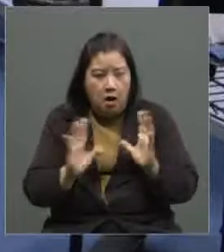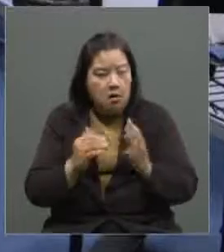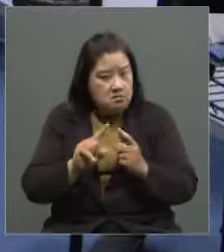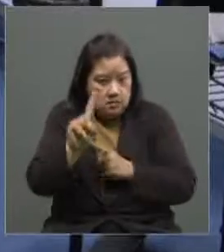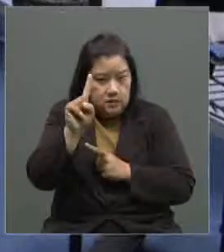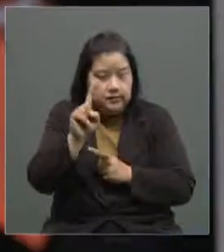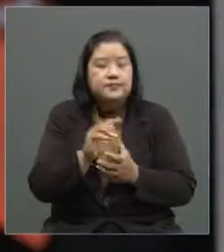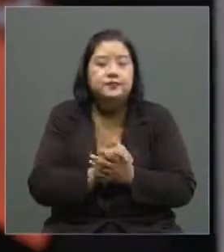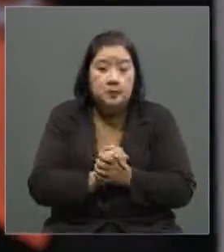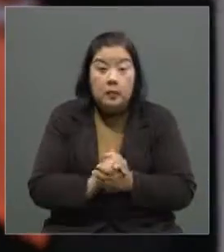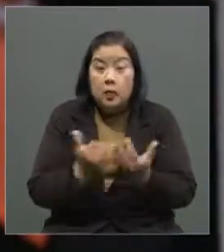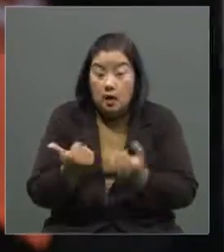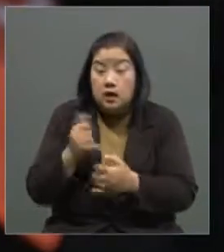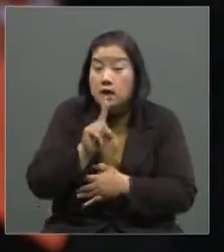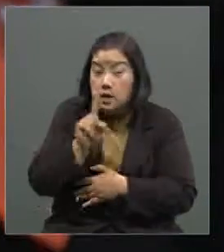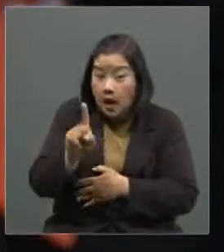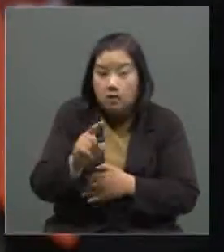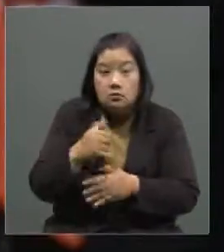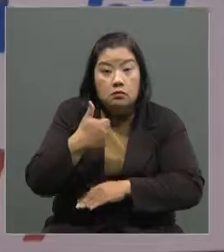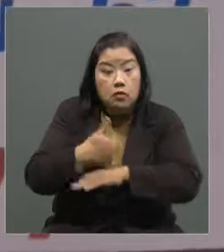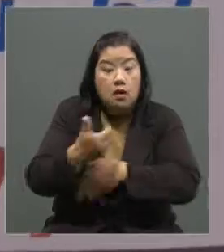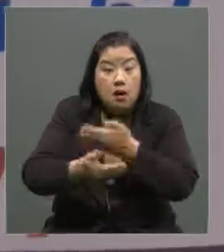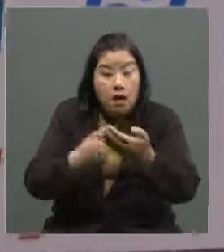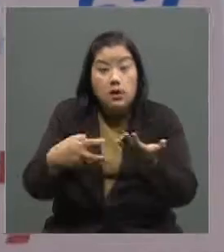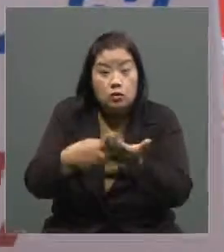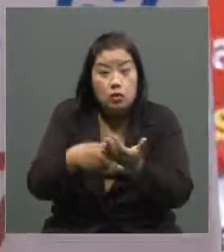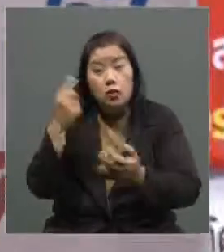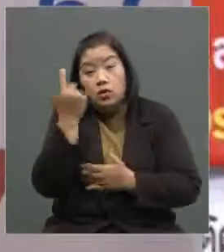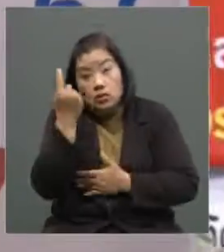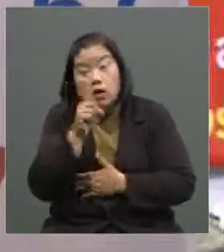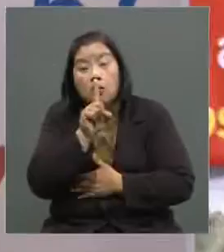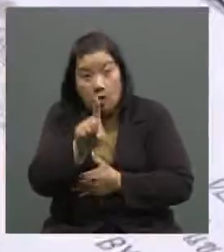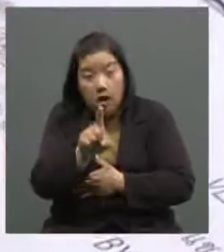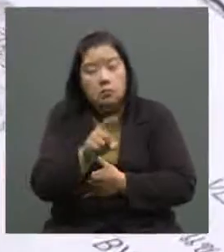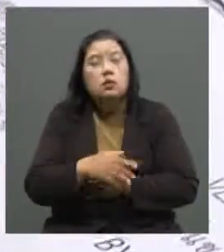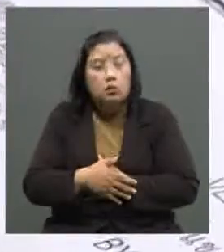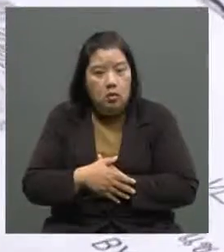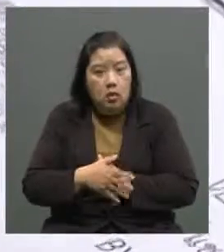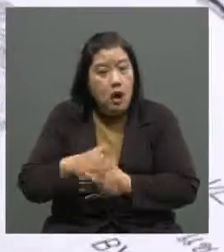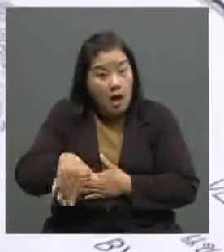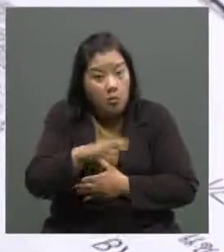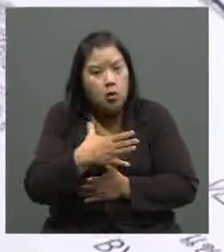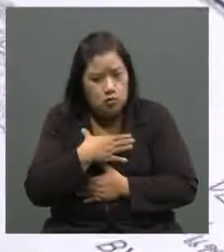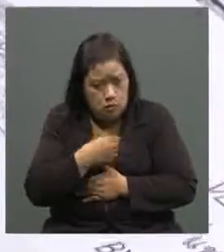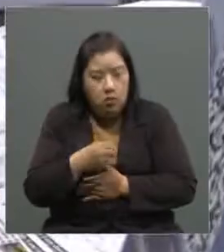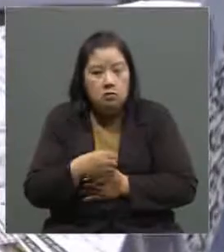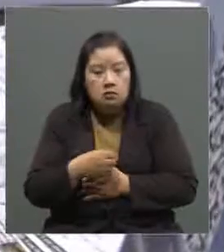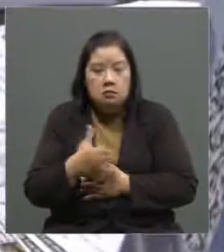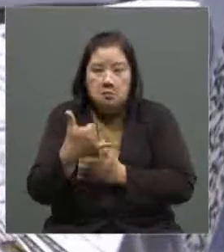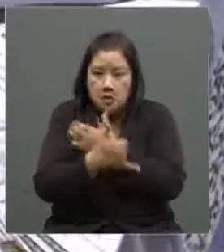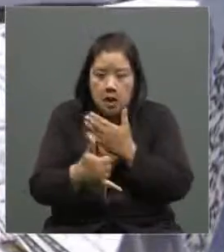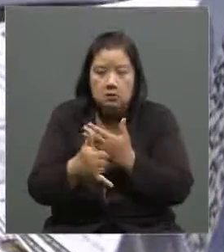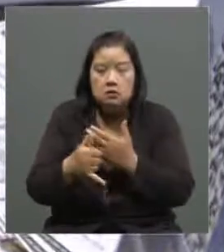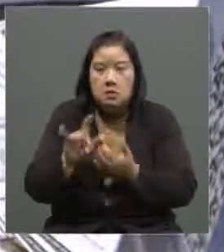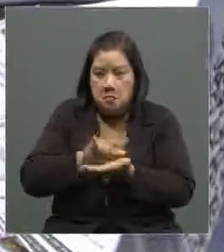ทีมข่าวของเราไปพูดคุยกับฝั่งผู้ประกอบการนะครับเขาบอกอย่างนี้ฮะว่าประชาชนเนี่ยนิยมไปต่างประเทศกันมากขึ้นโดยเฉ